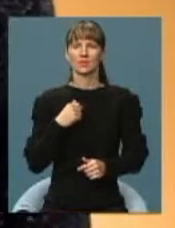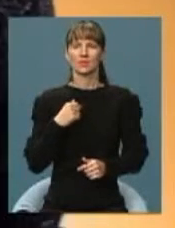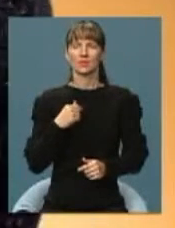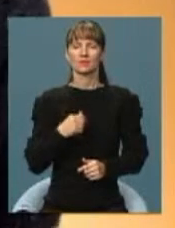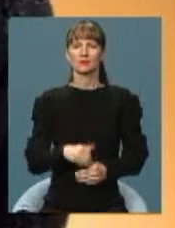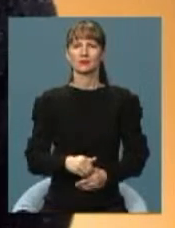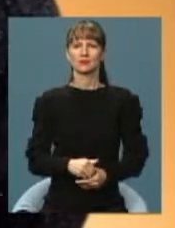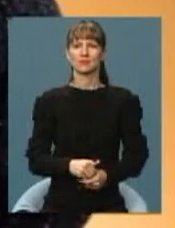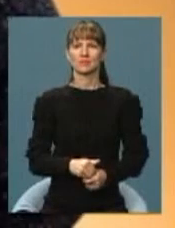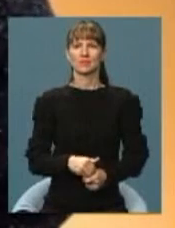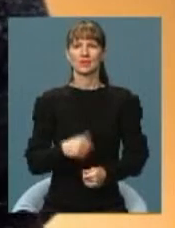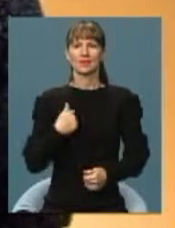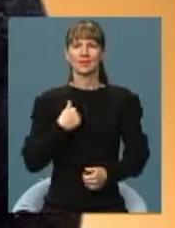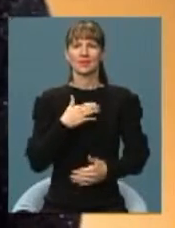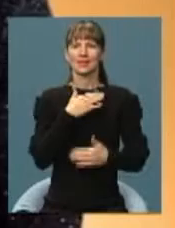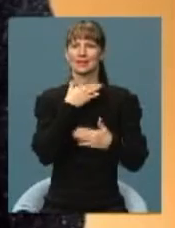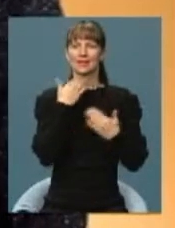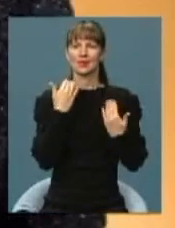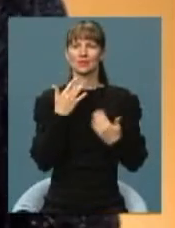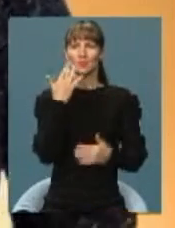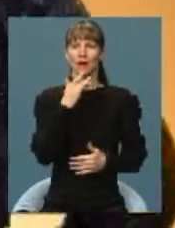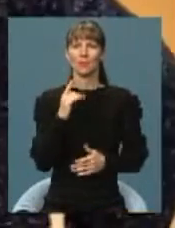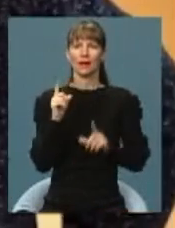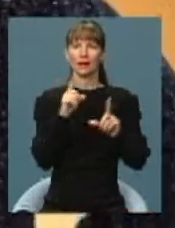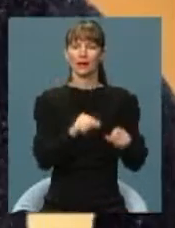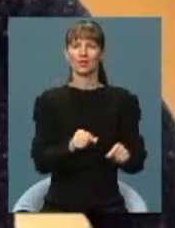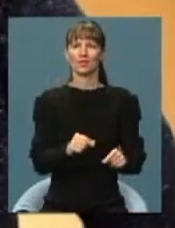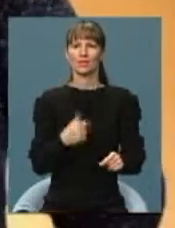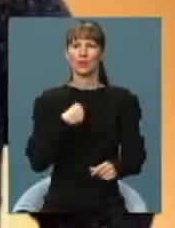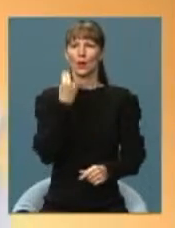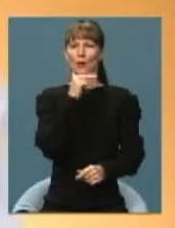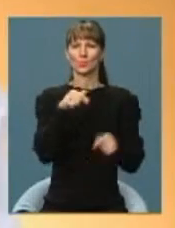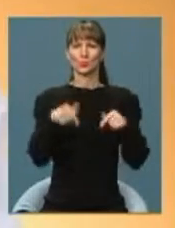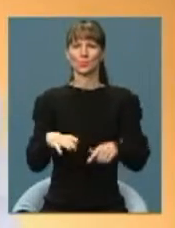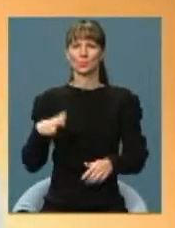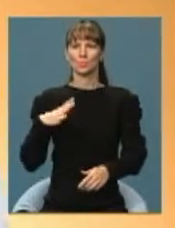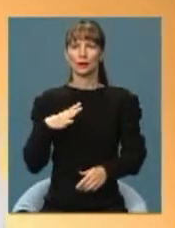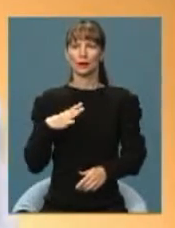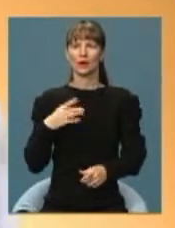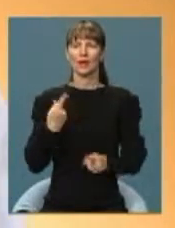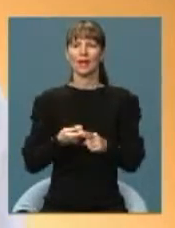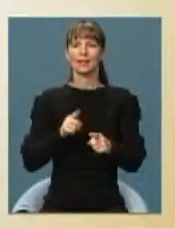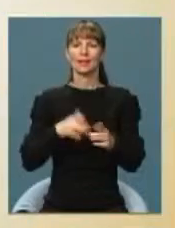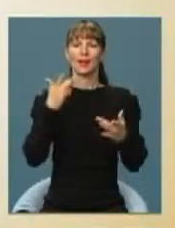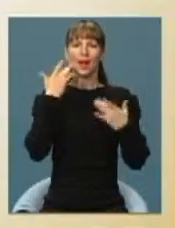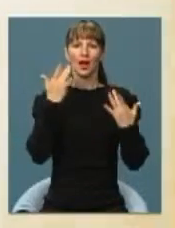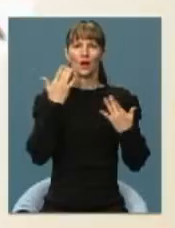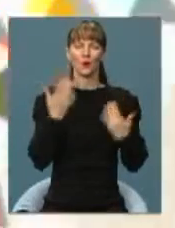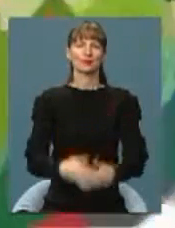праздник. Я не хочу в Америку. Мне лучше тут быть. Это легко.